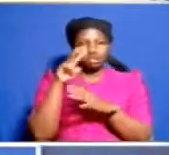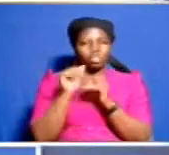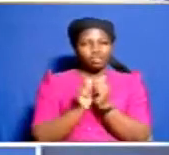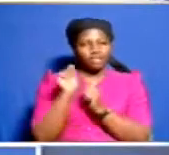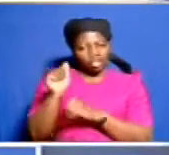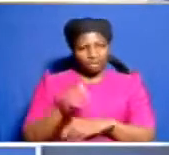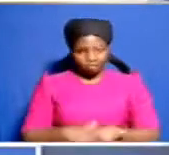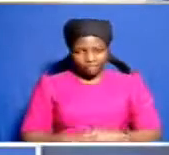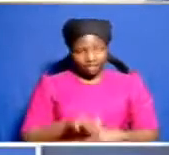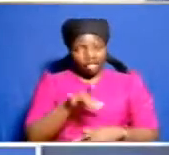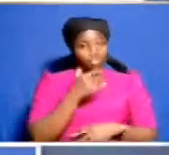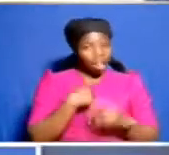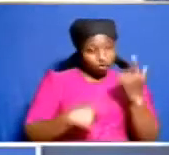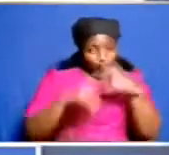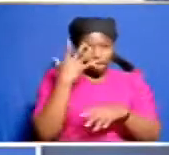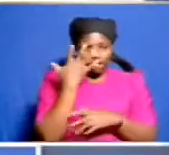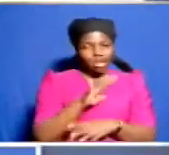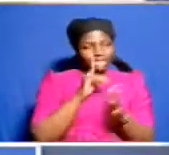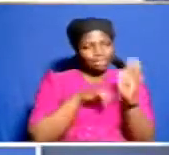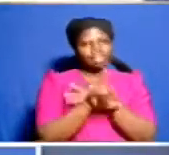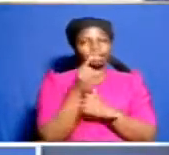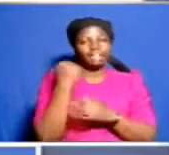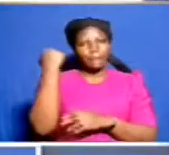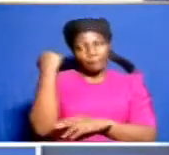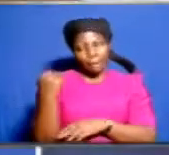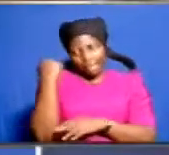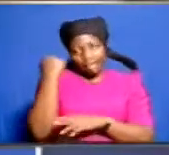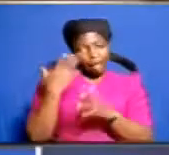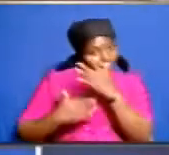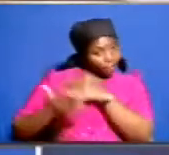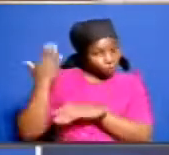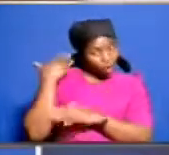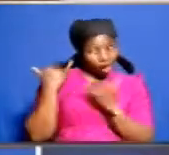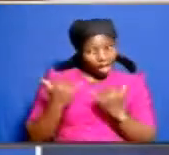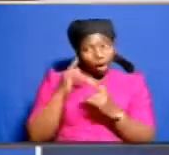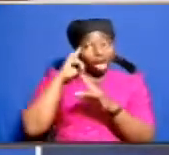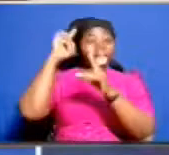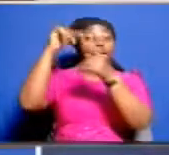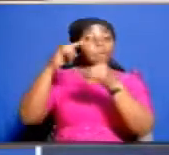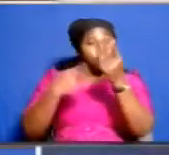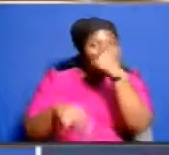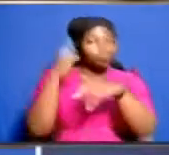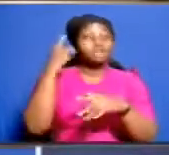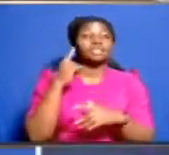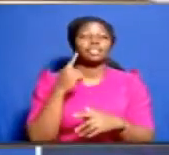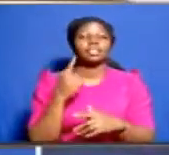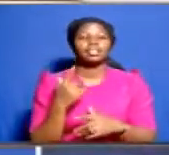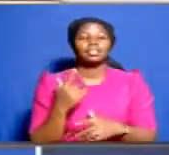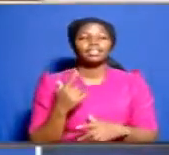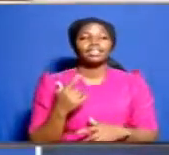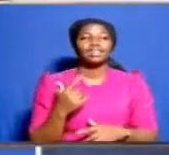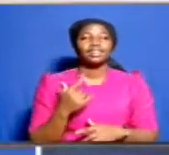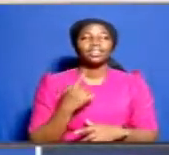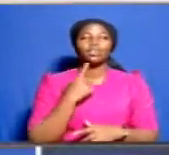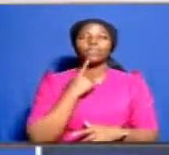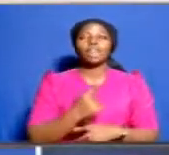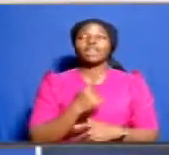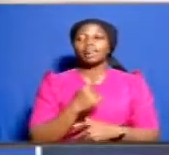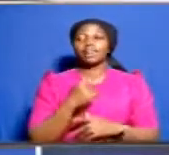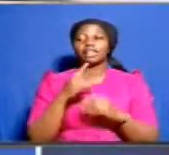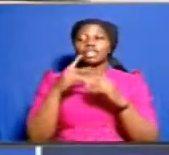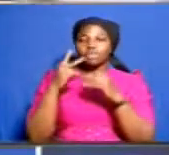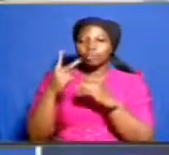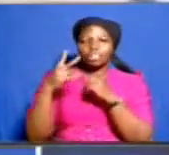Musyoki amewahi kushinda pesa katika mchezo wa ubashiri na sasa anaangazia kushinda kitita cha shilingi milioni